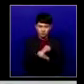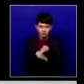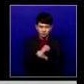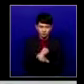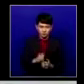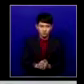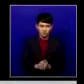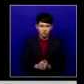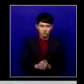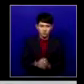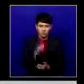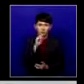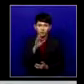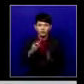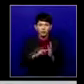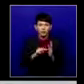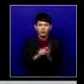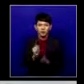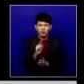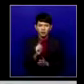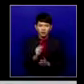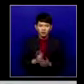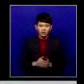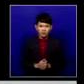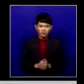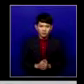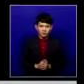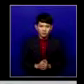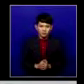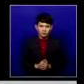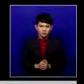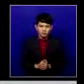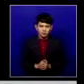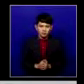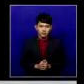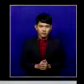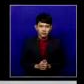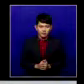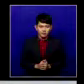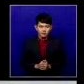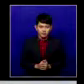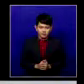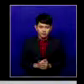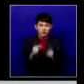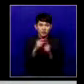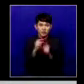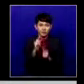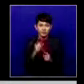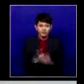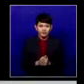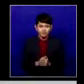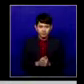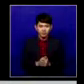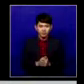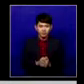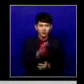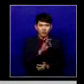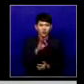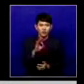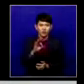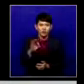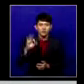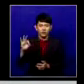ปเดี๋ยวจะบอกให้ว่าเขาพูดอะไรกับเรานะแล้วก็อีกคำหนึ่งประกาศว่า Free from fear แปลว่าอะ